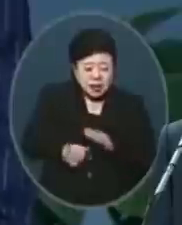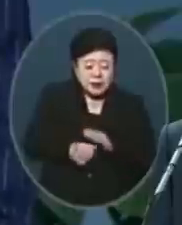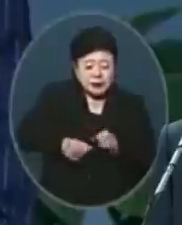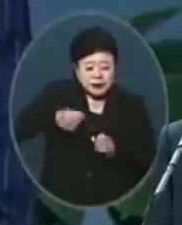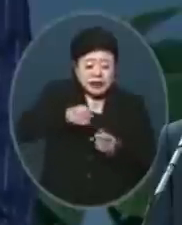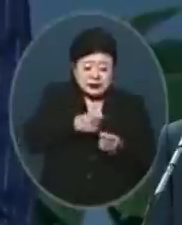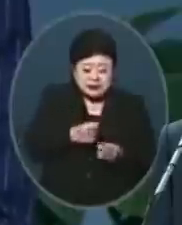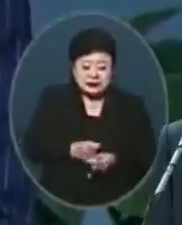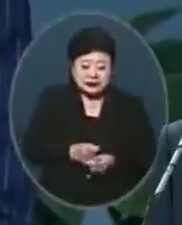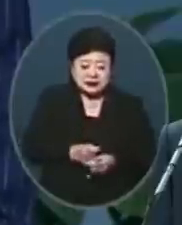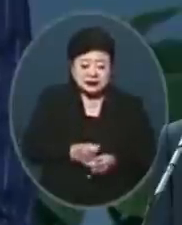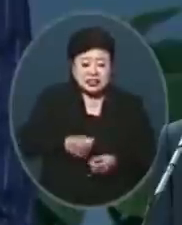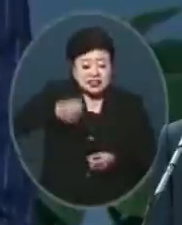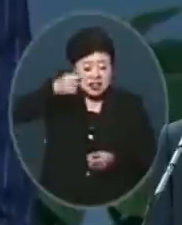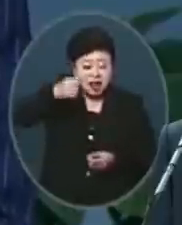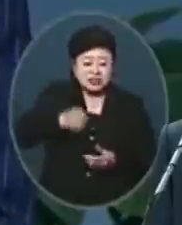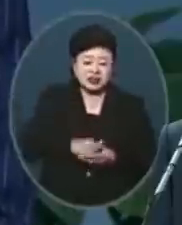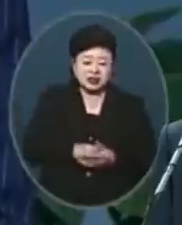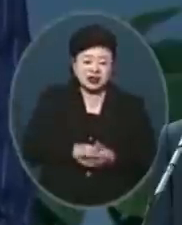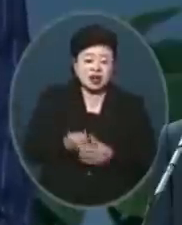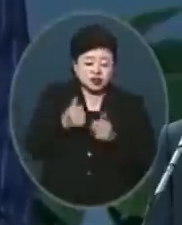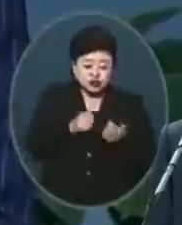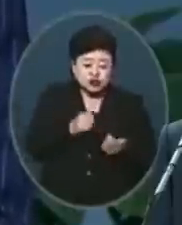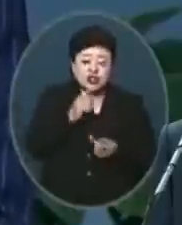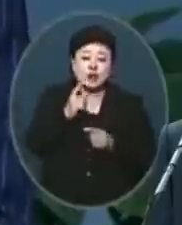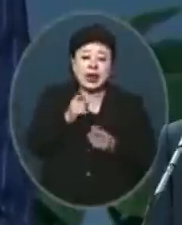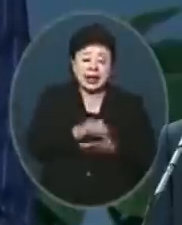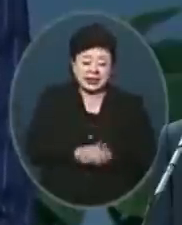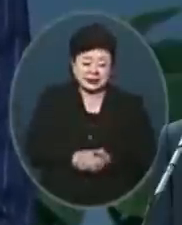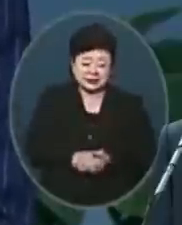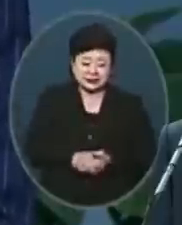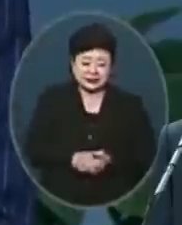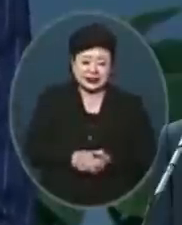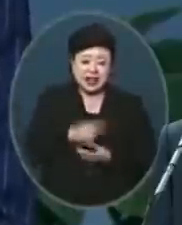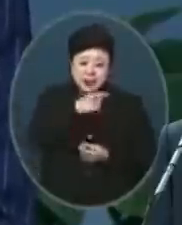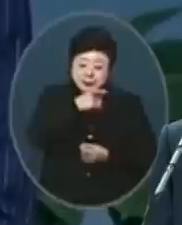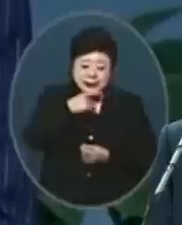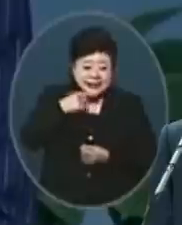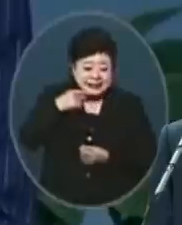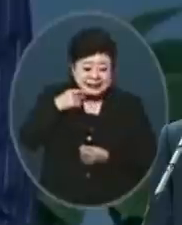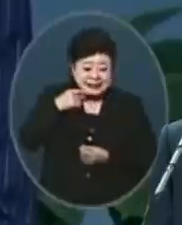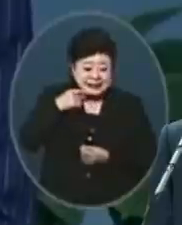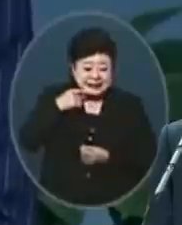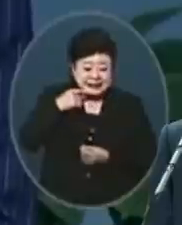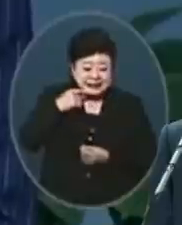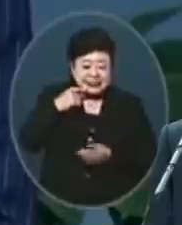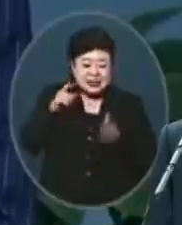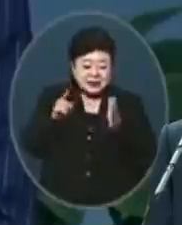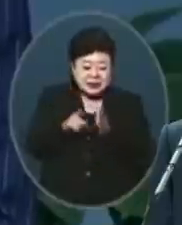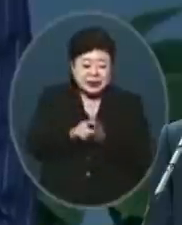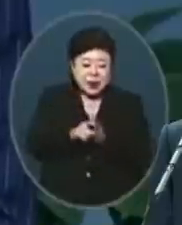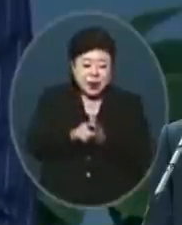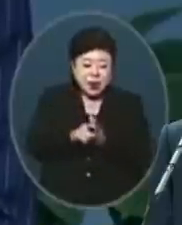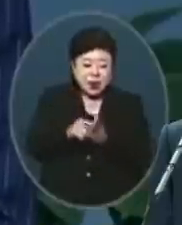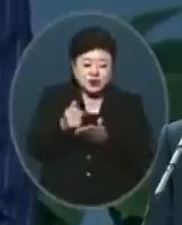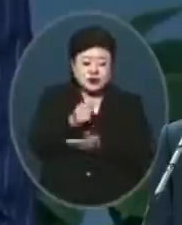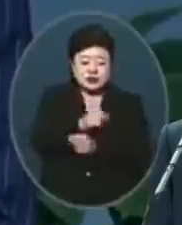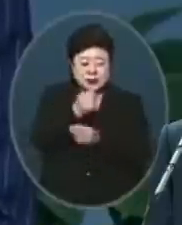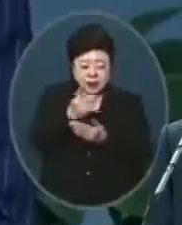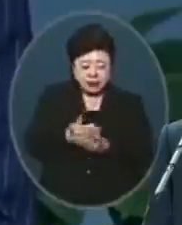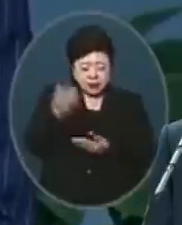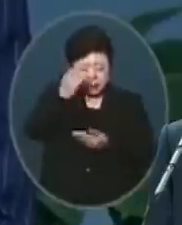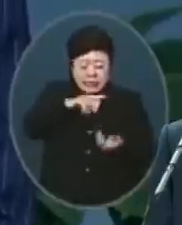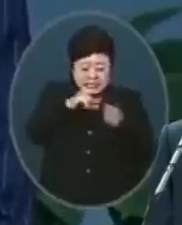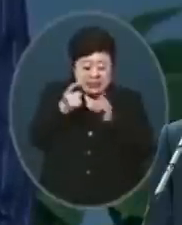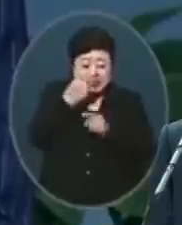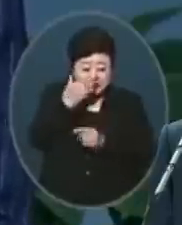같이 들려 죽어야 그 피를 믿고 죄사함 받고 영이 거듭날 수